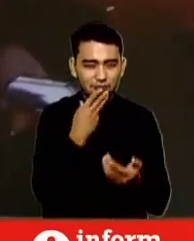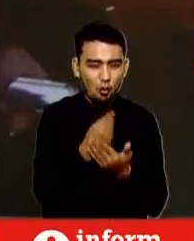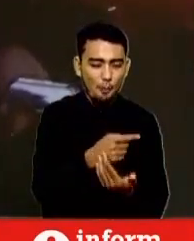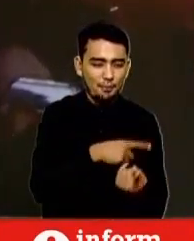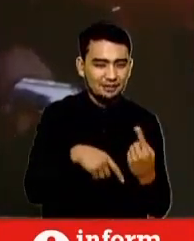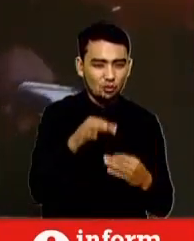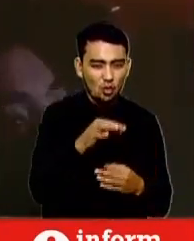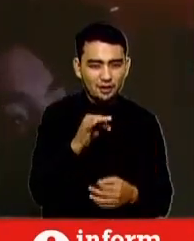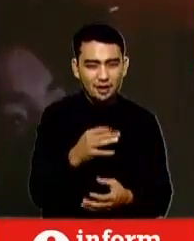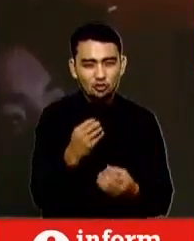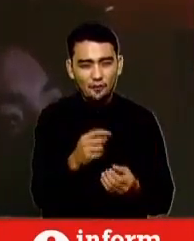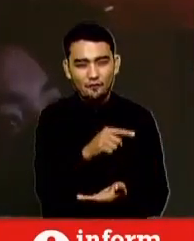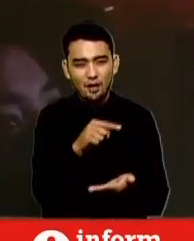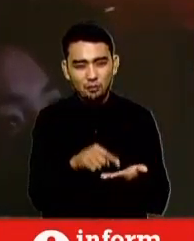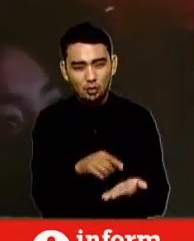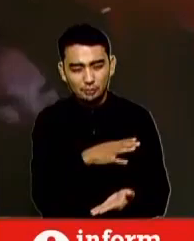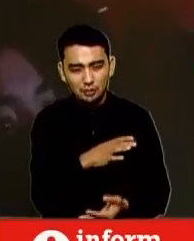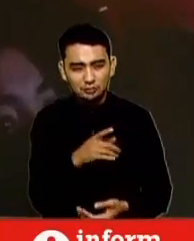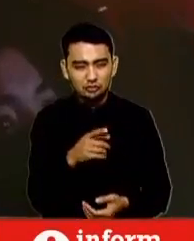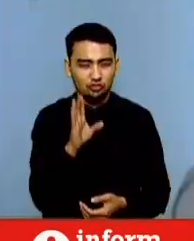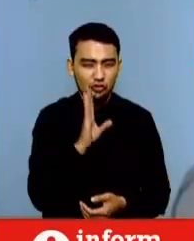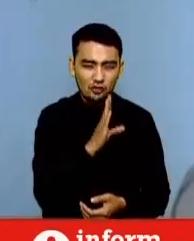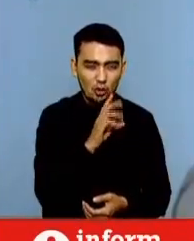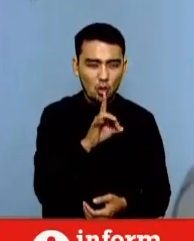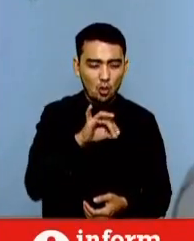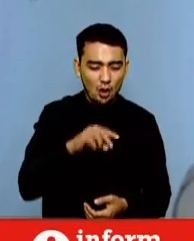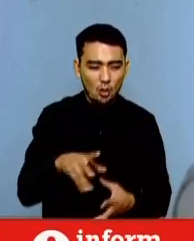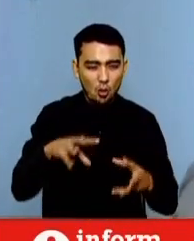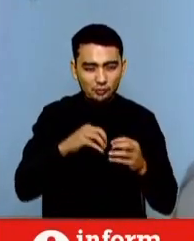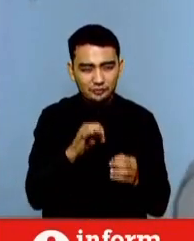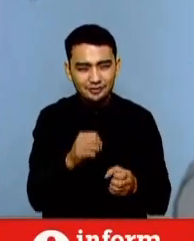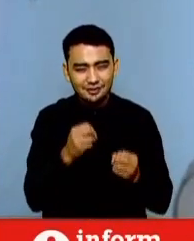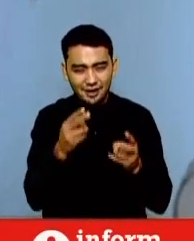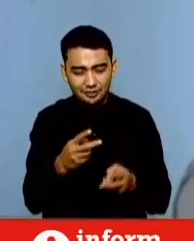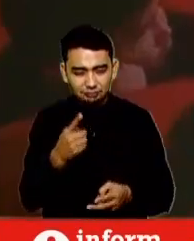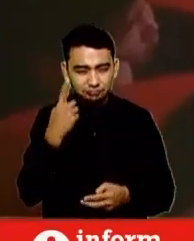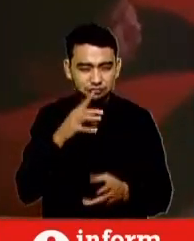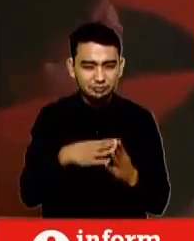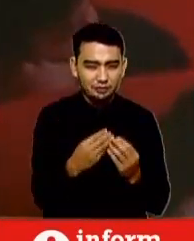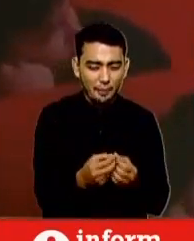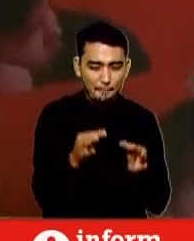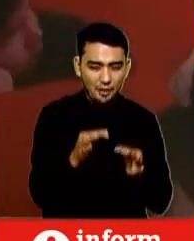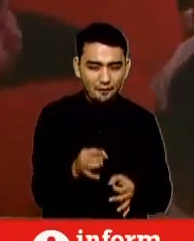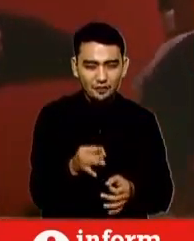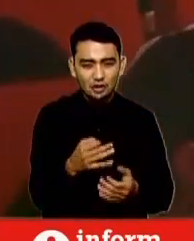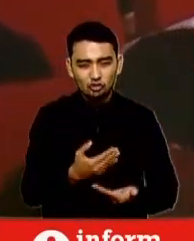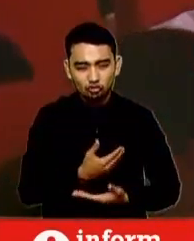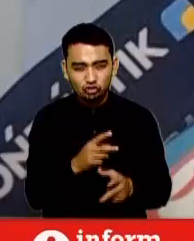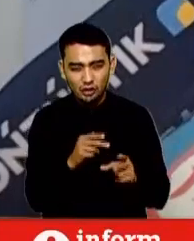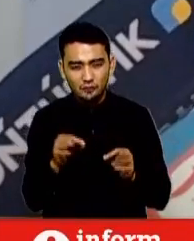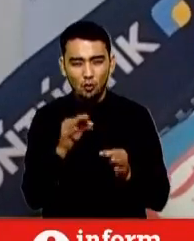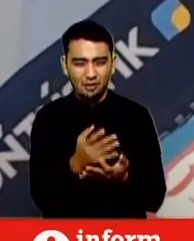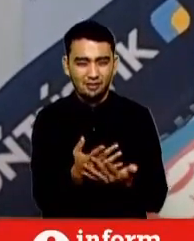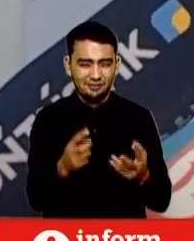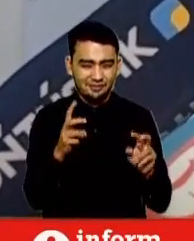бизнеса. Также поднимались вопросы о роли женщины в обществе, о том, как создать гармоничную семью и прожить жизнь счастливо.